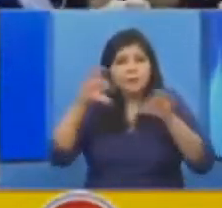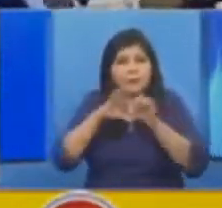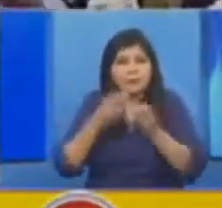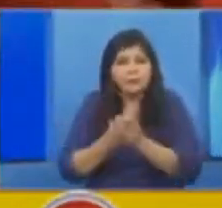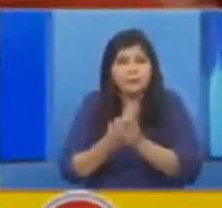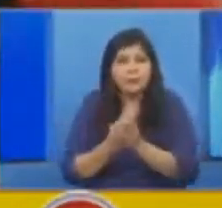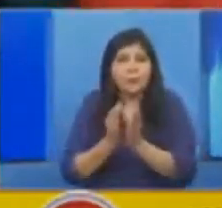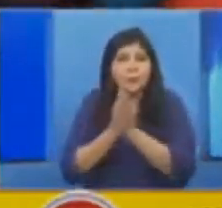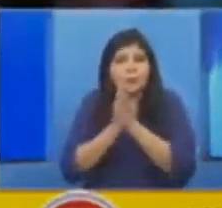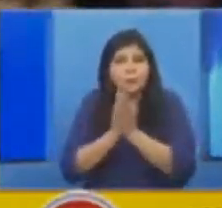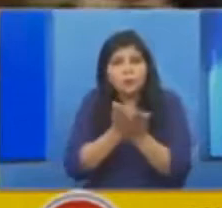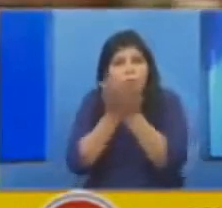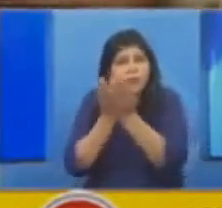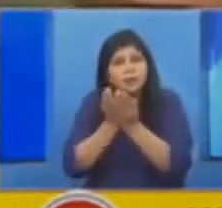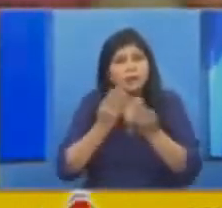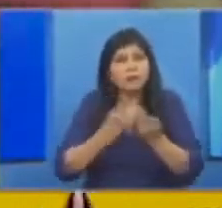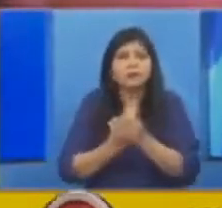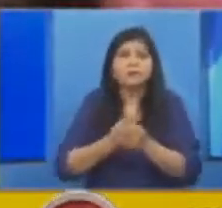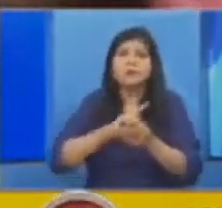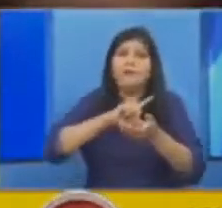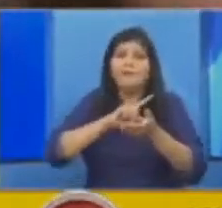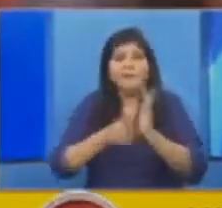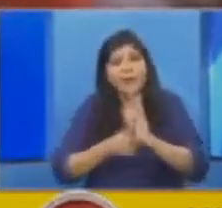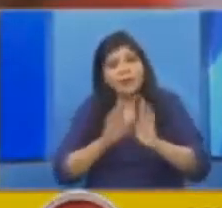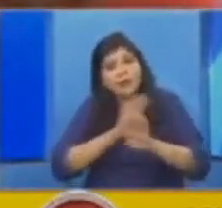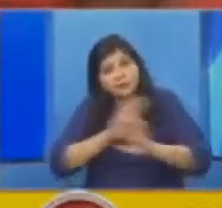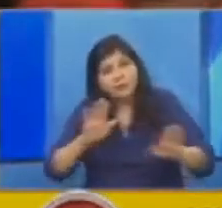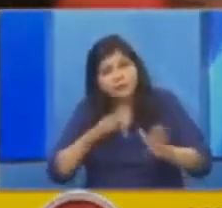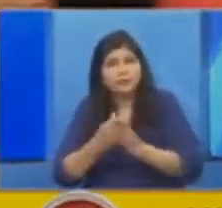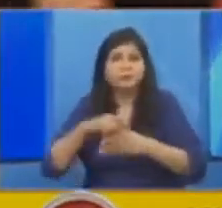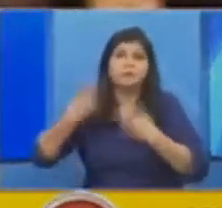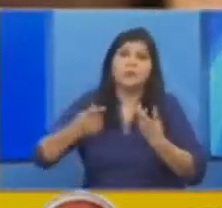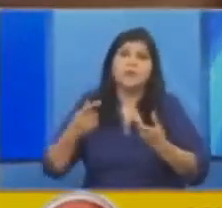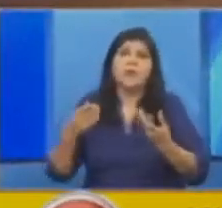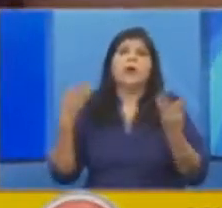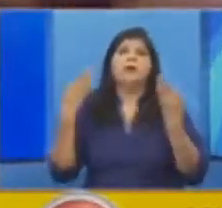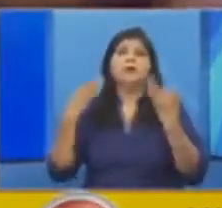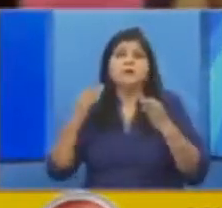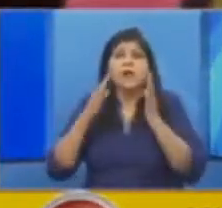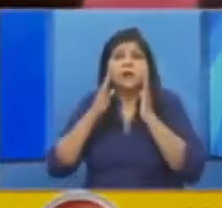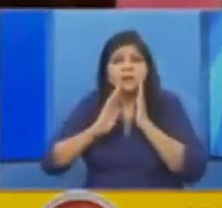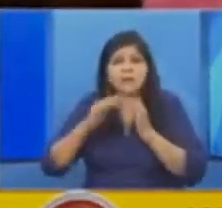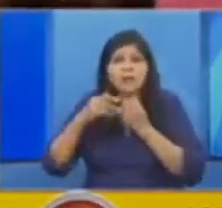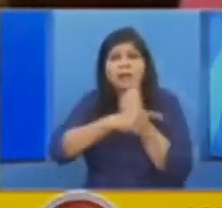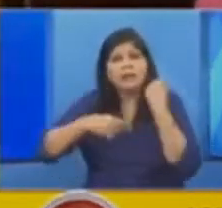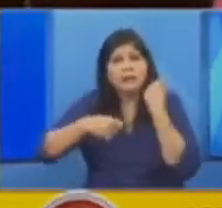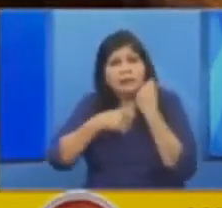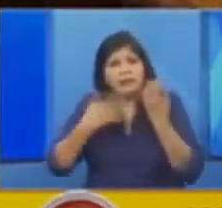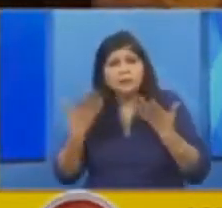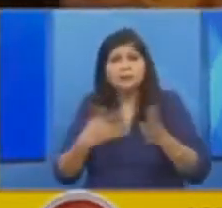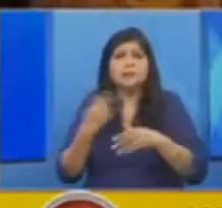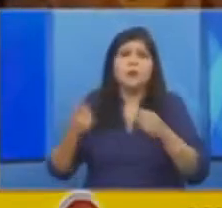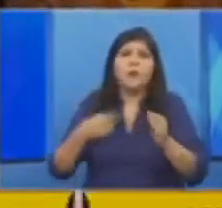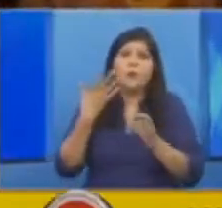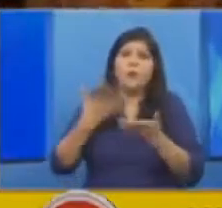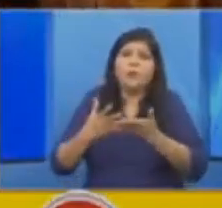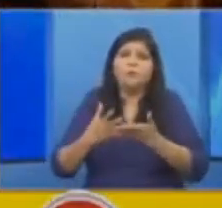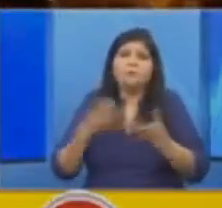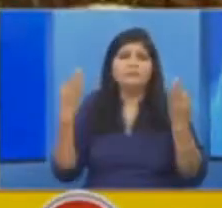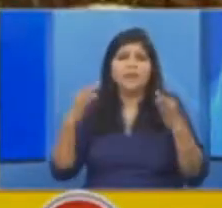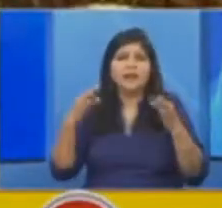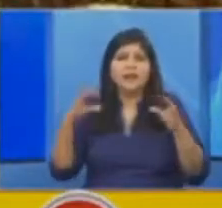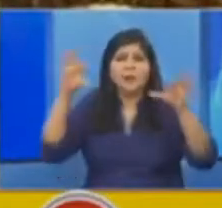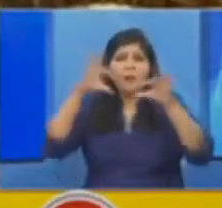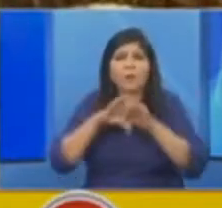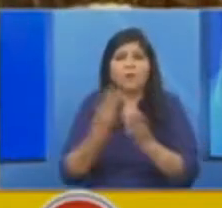समाप्ति पर आदिवासी परंपरा के गीत, संगीत, नुत्य जम करके उसके कारकम भी होते हैं साथियों,